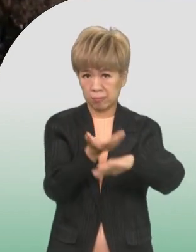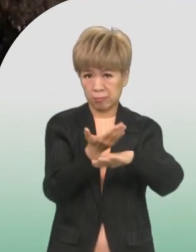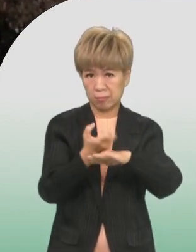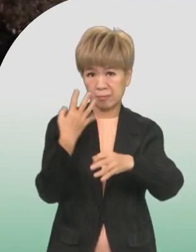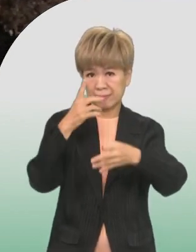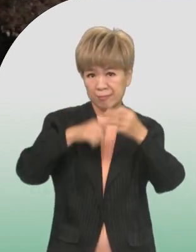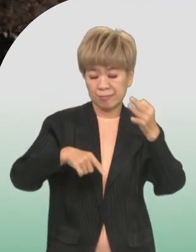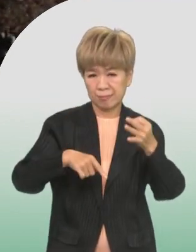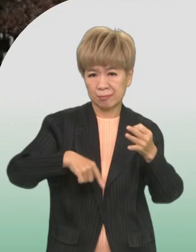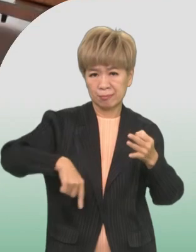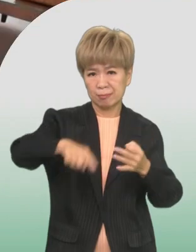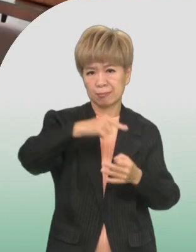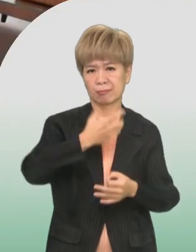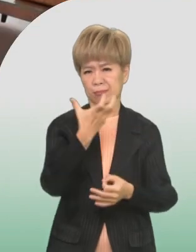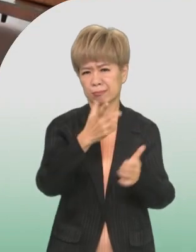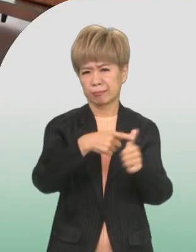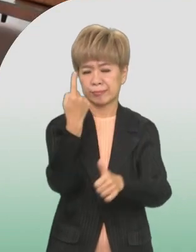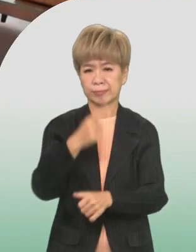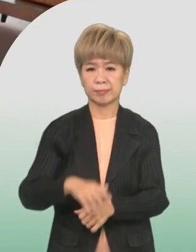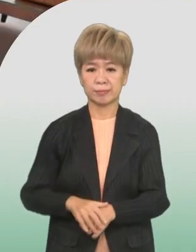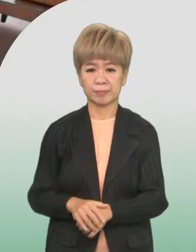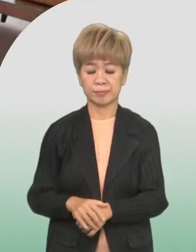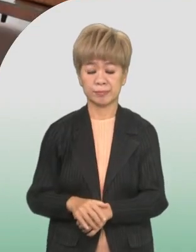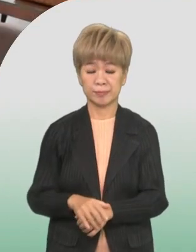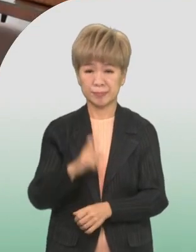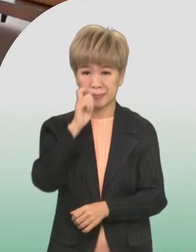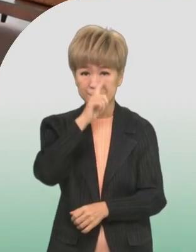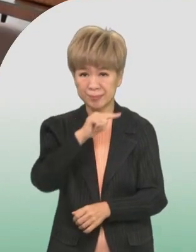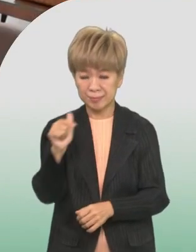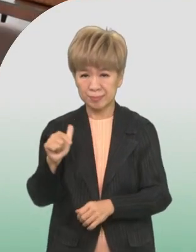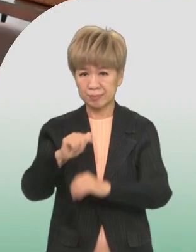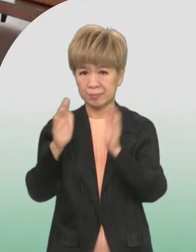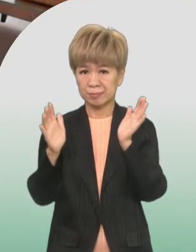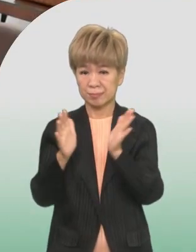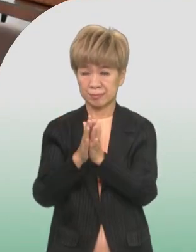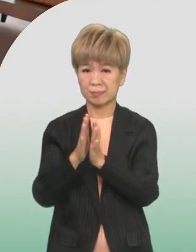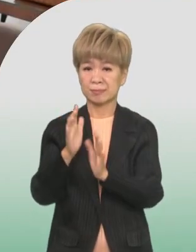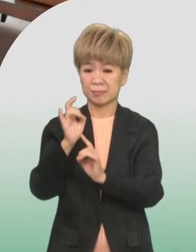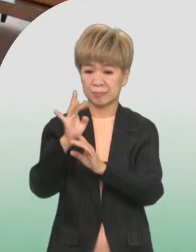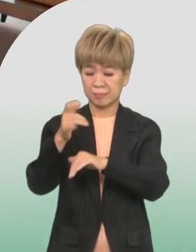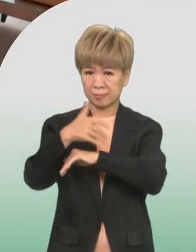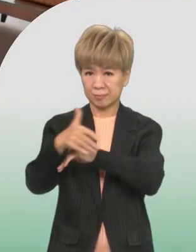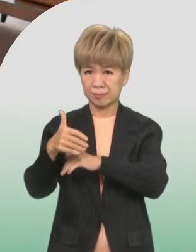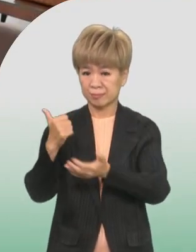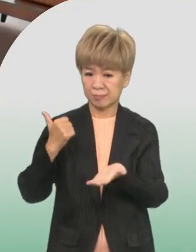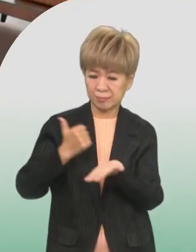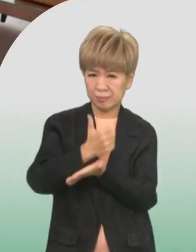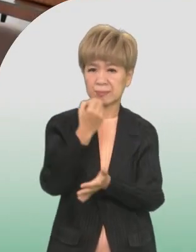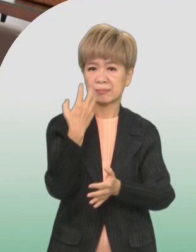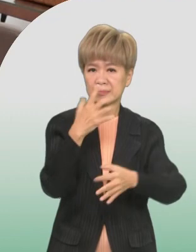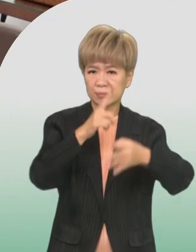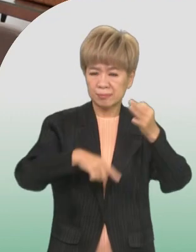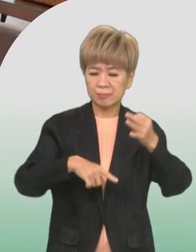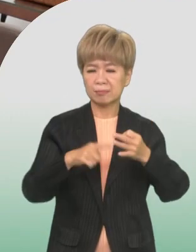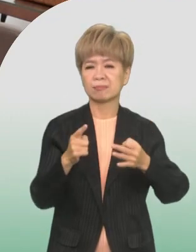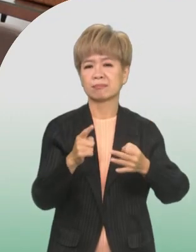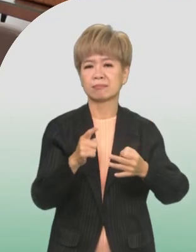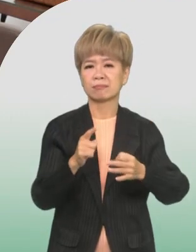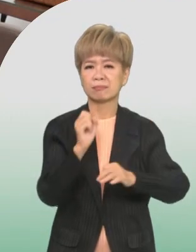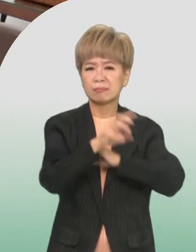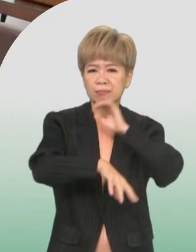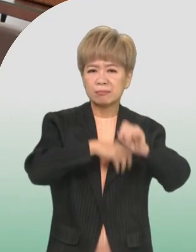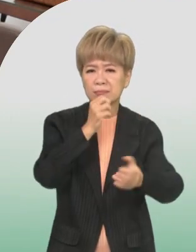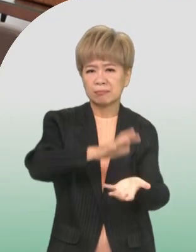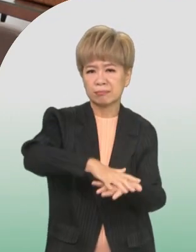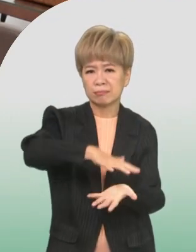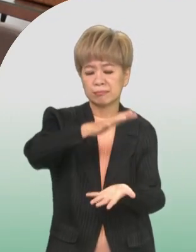的量全淹清多。 所有的垃圾，全部全县的垃圾都到新丰乡来这边掩埋，他们没有